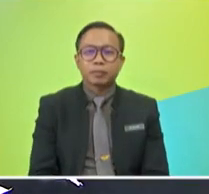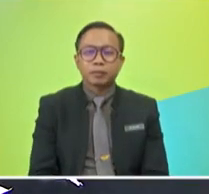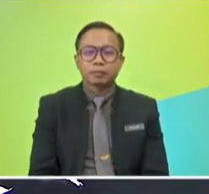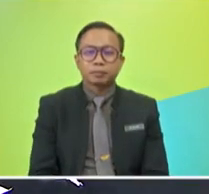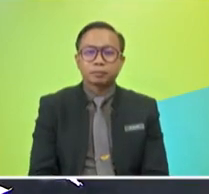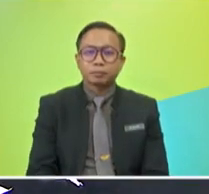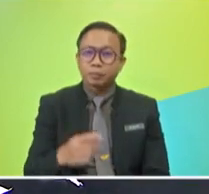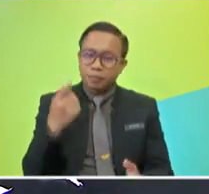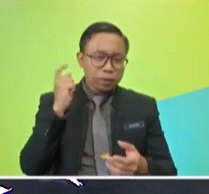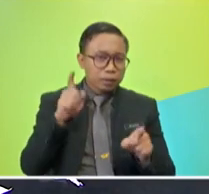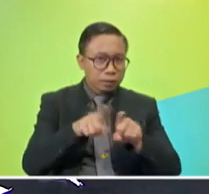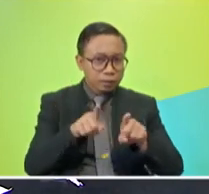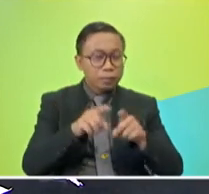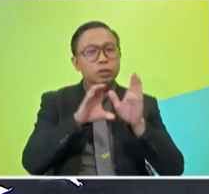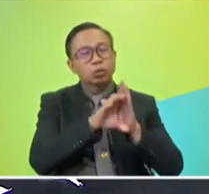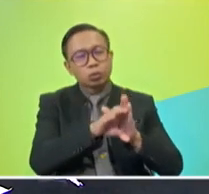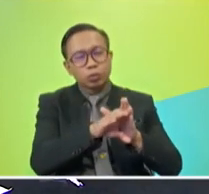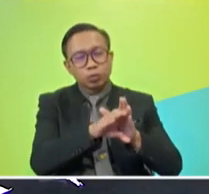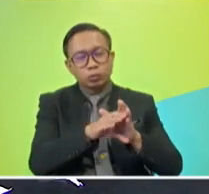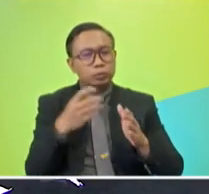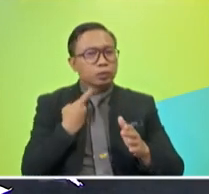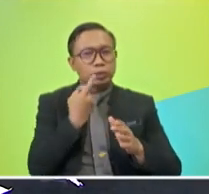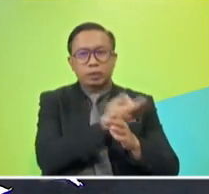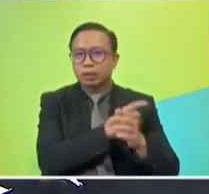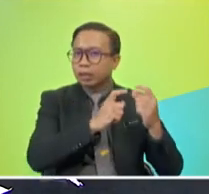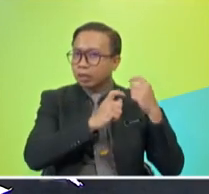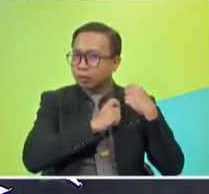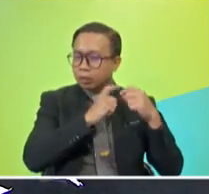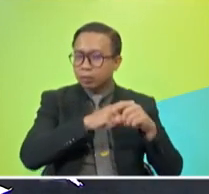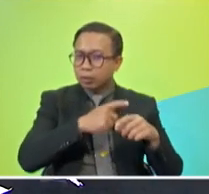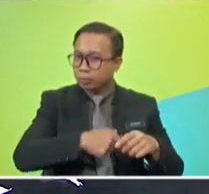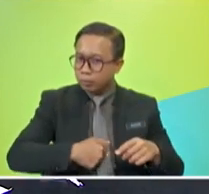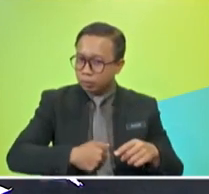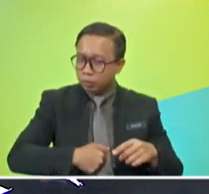juga macam contoh kita bertanggung jawab